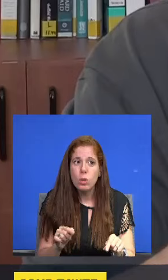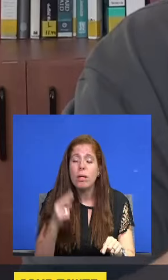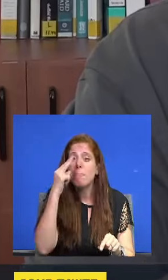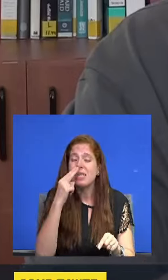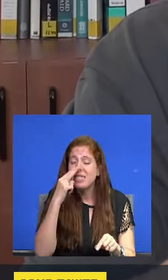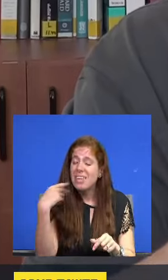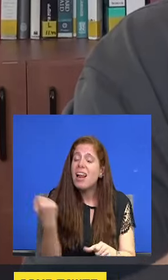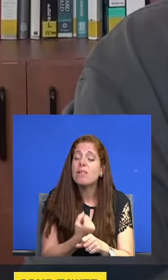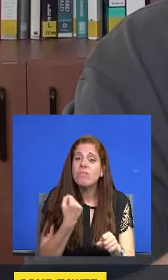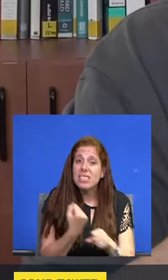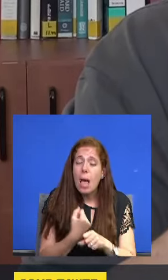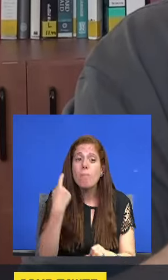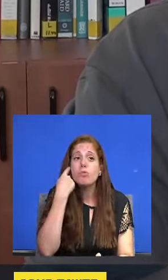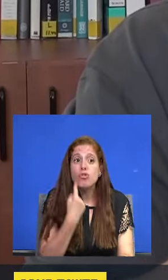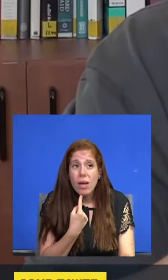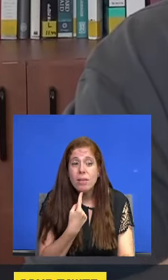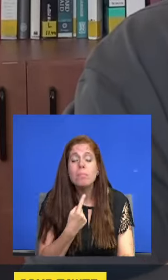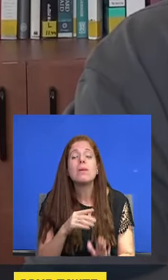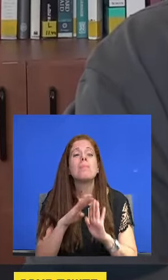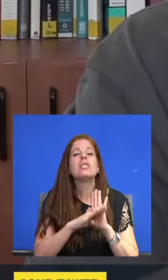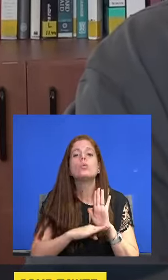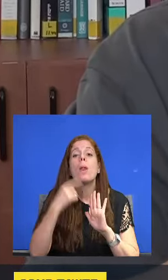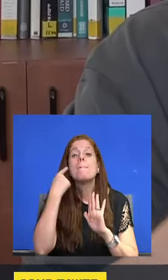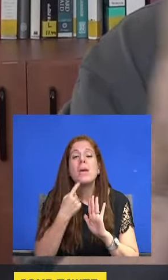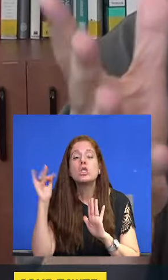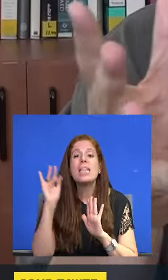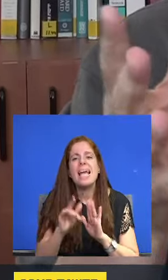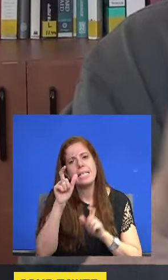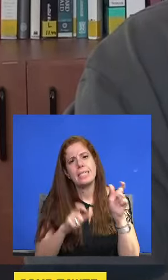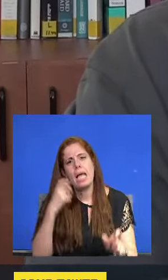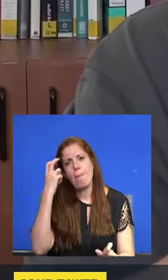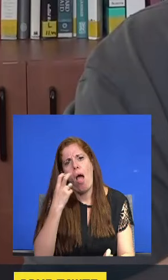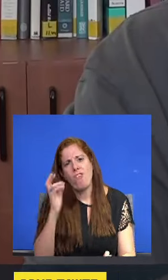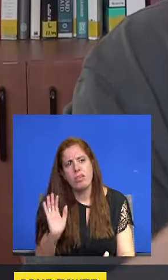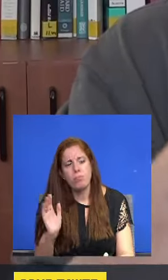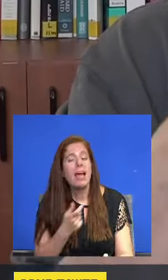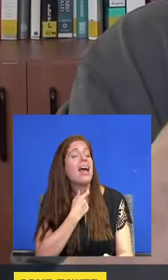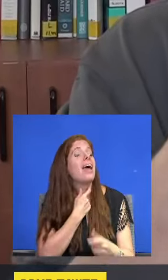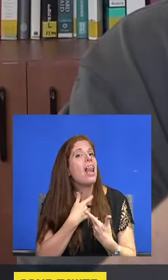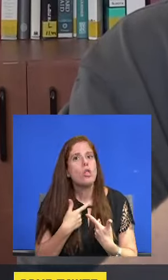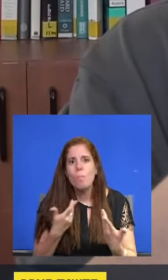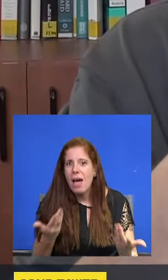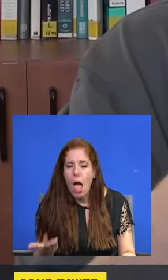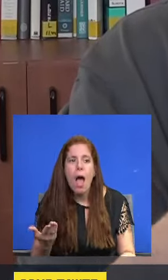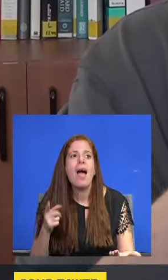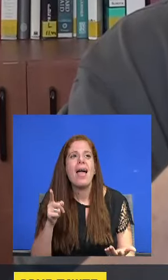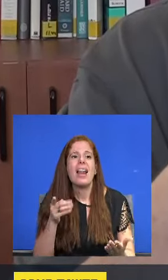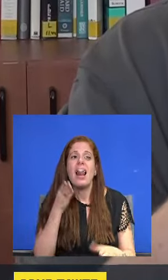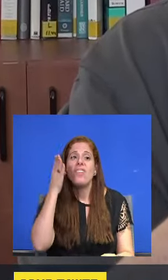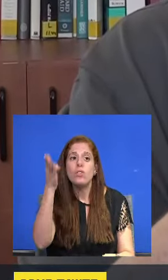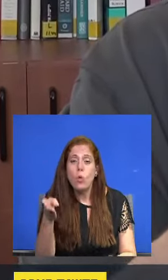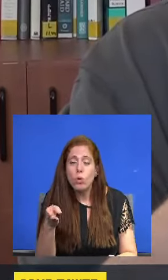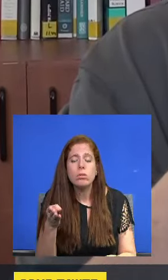לבצע פשעים, מדיניות של פשע נגד האזרחים הערבים. אין לנו ברירה אלא לפנות